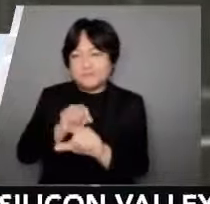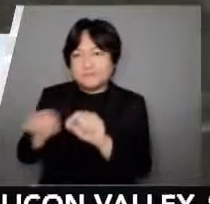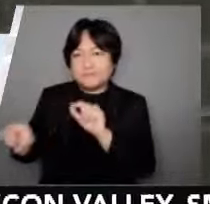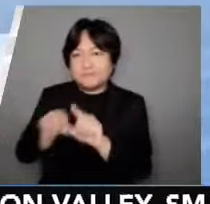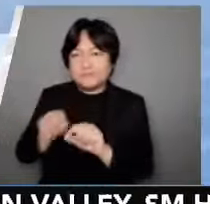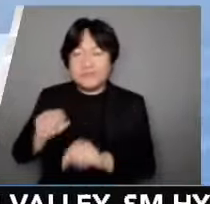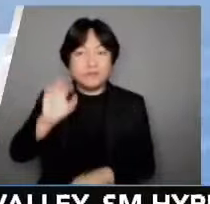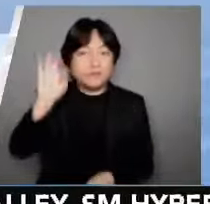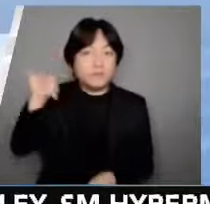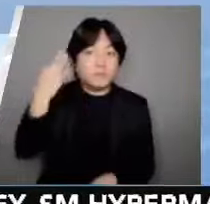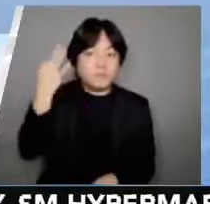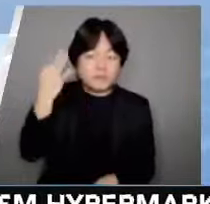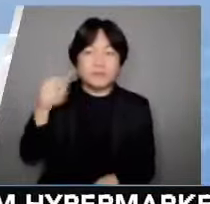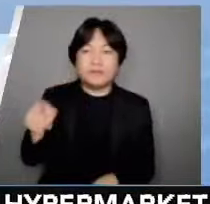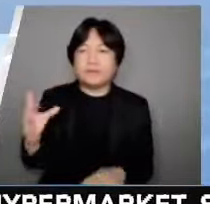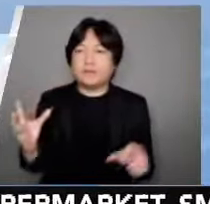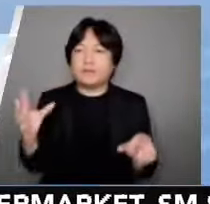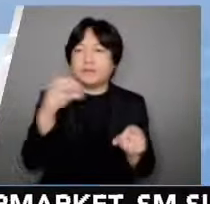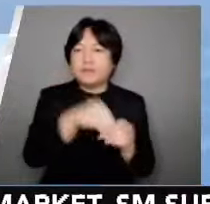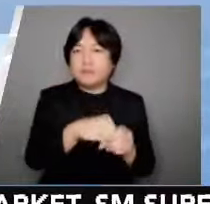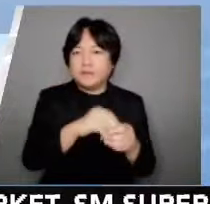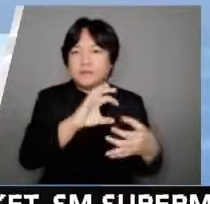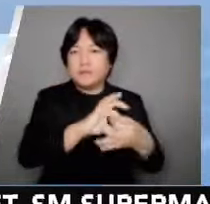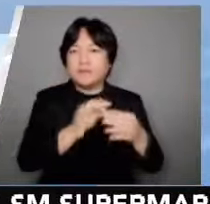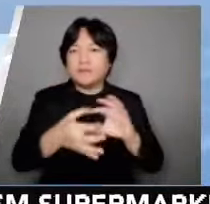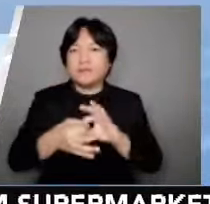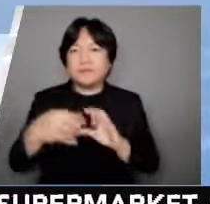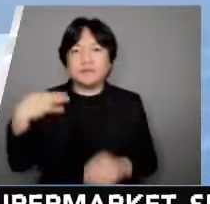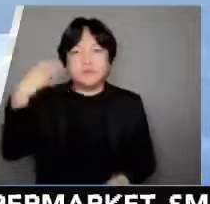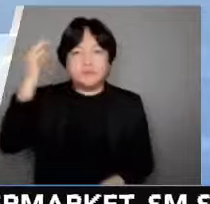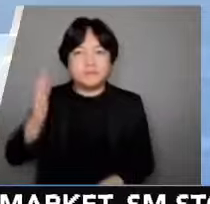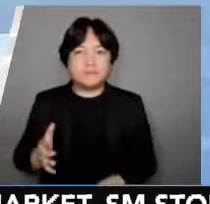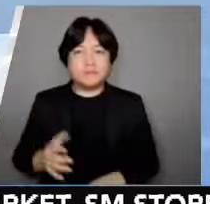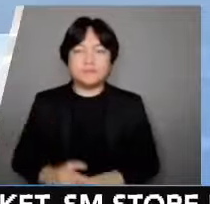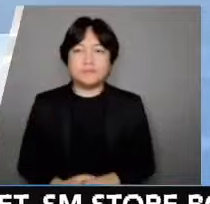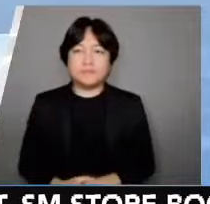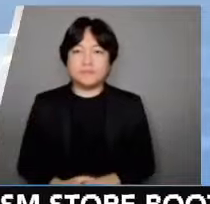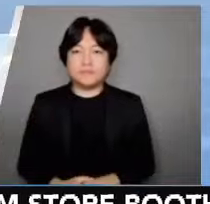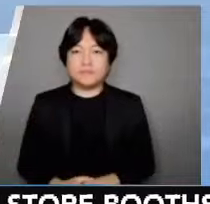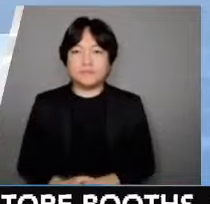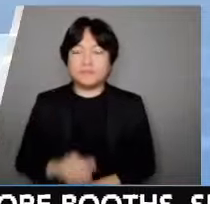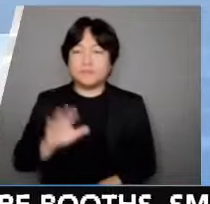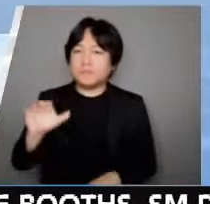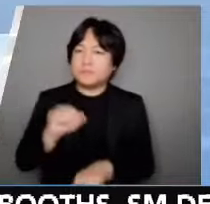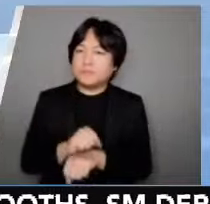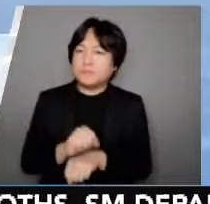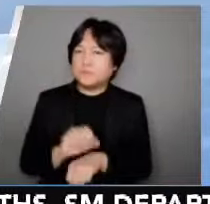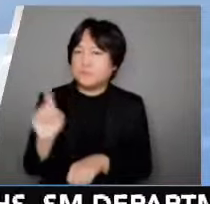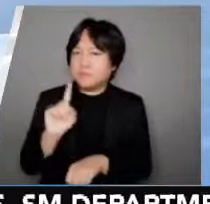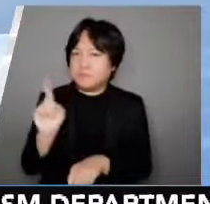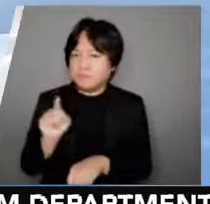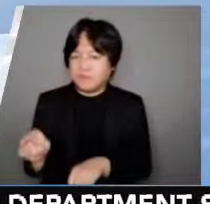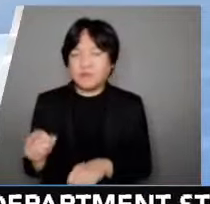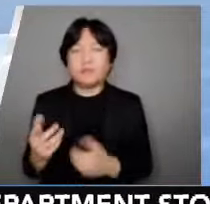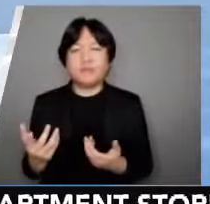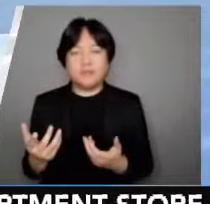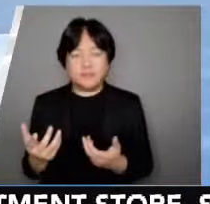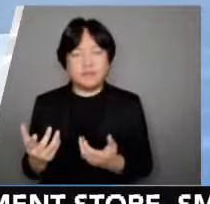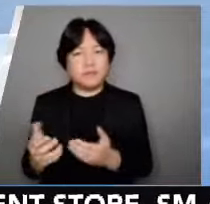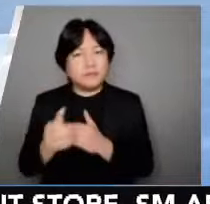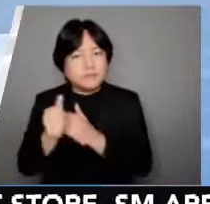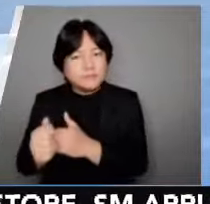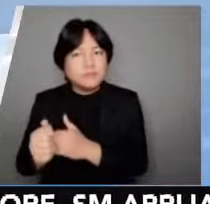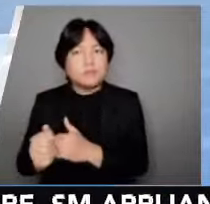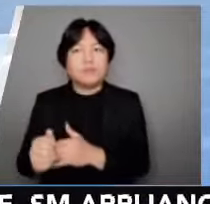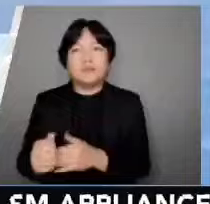maging kabahagi ng Olympic Volunteers. Ang kanilang trabaho, gabayan ang mga atleta, coaching staff